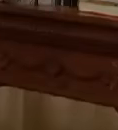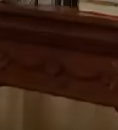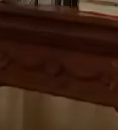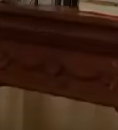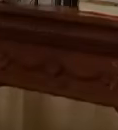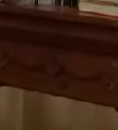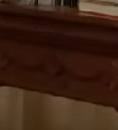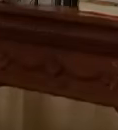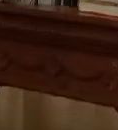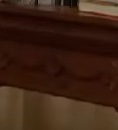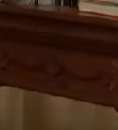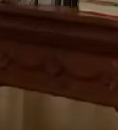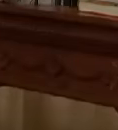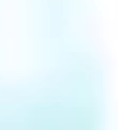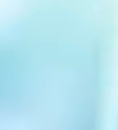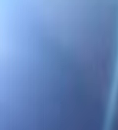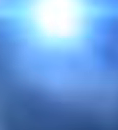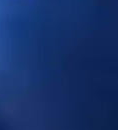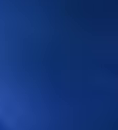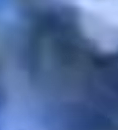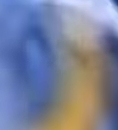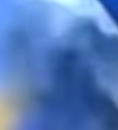Salam hormat daripada saya.